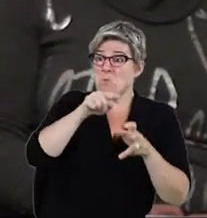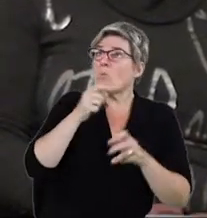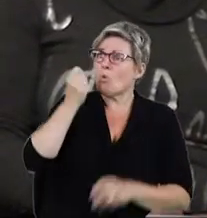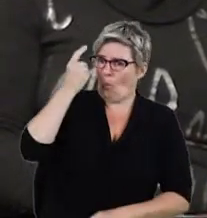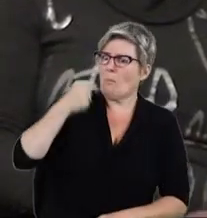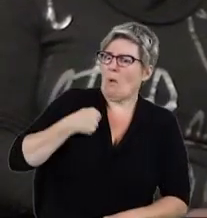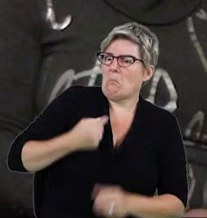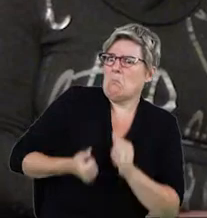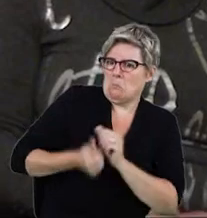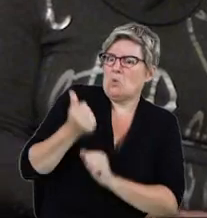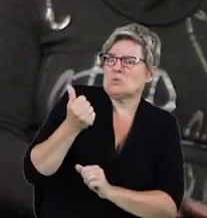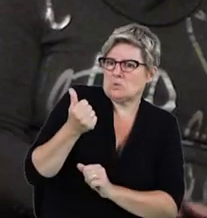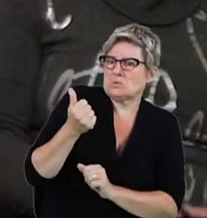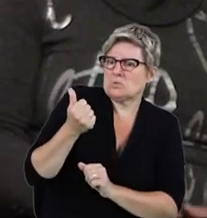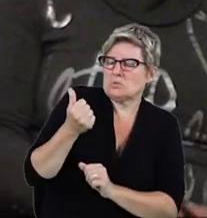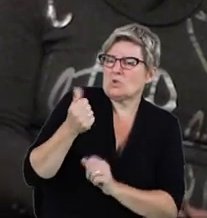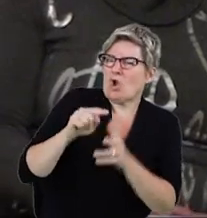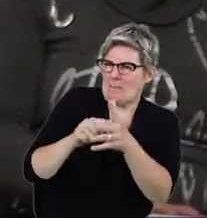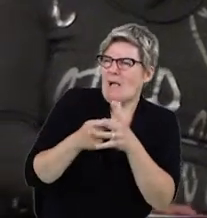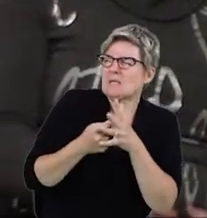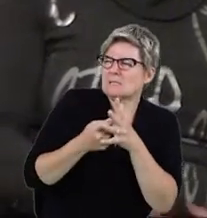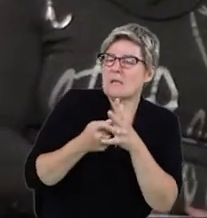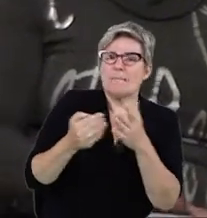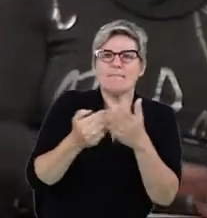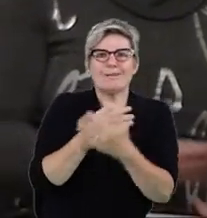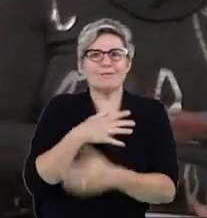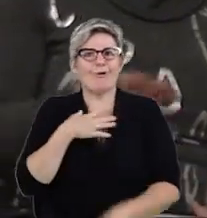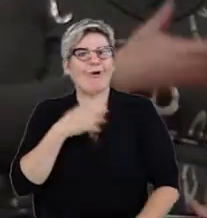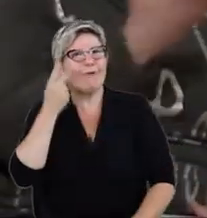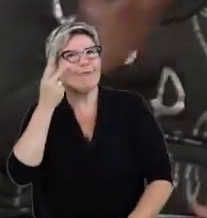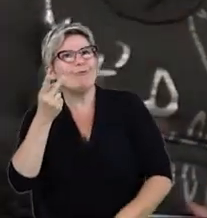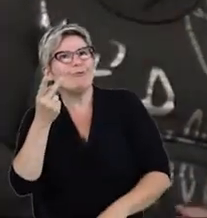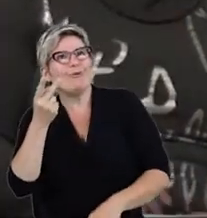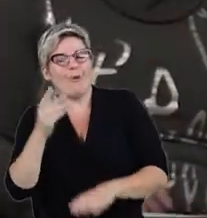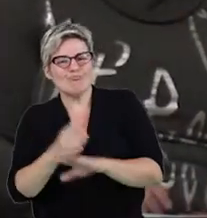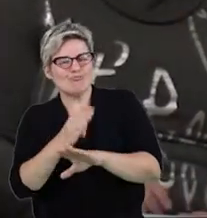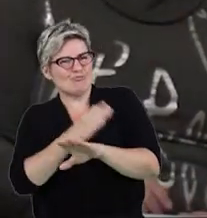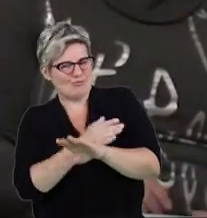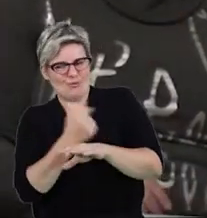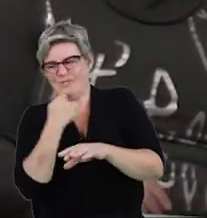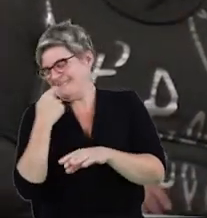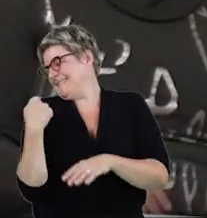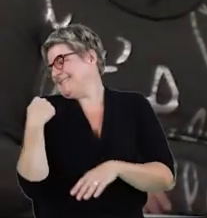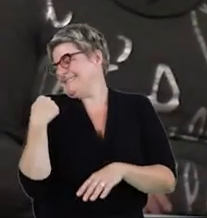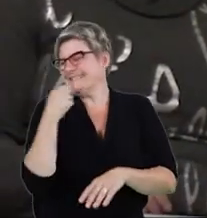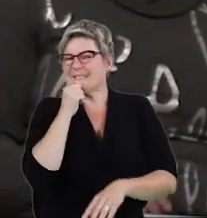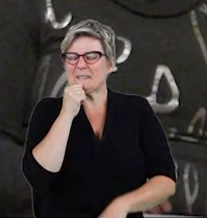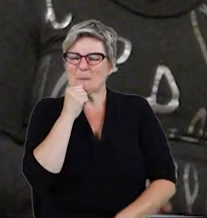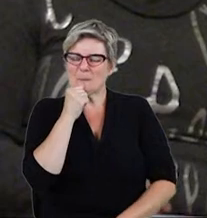Puis à ce moment-là, je commençais à comprendre plus parce que, comme j'ai dit un petit peu plus tôt,